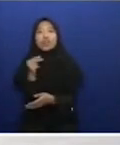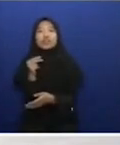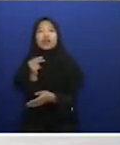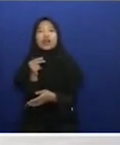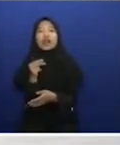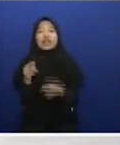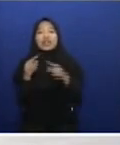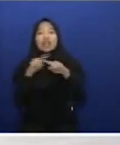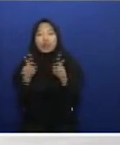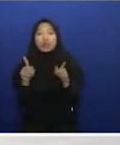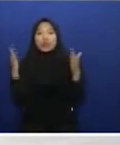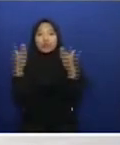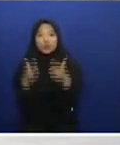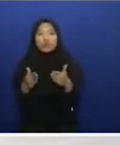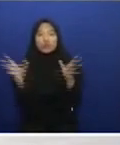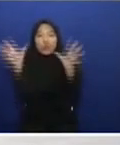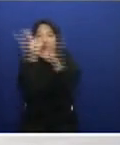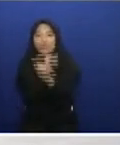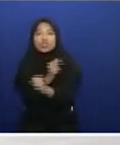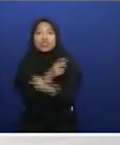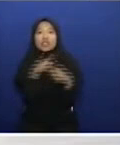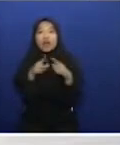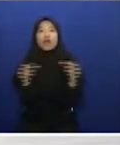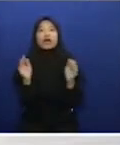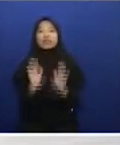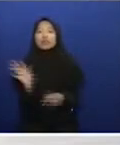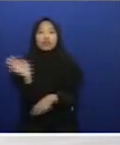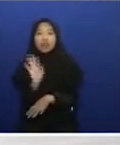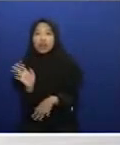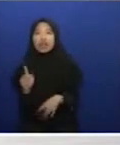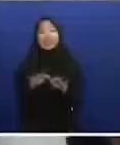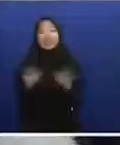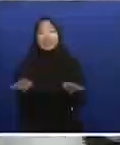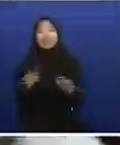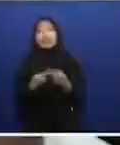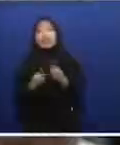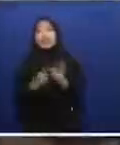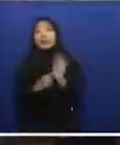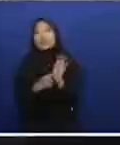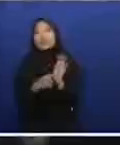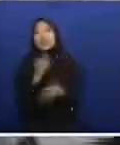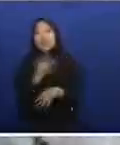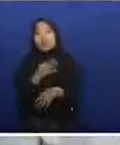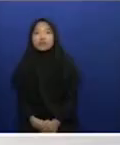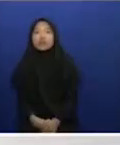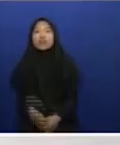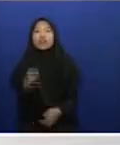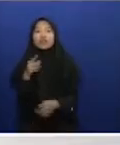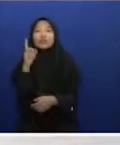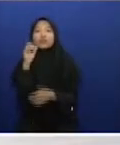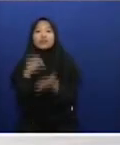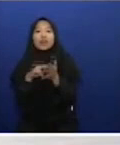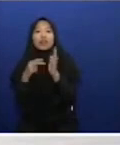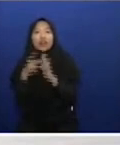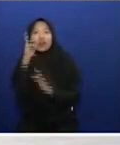membangun Indonesia Indonesia sentris dari Aceh sampai Papua. Pertumbuhan ekonomi dulu